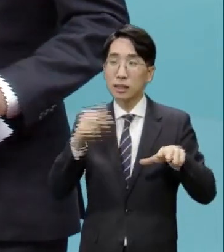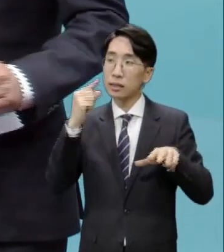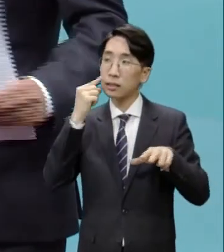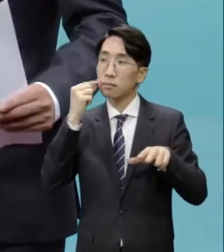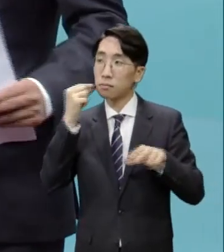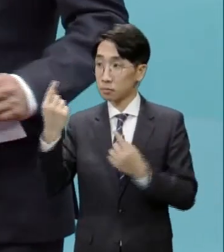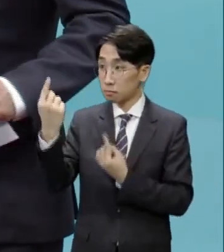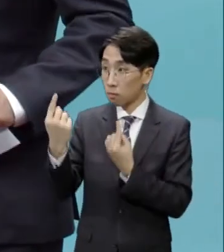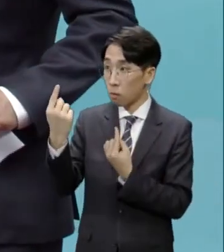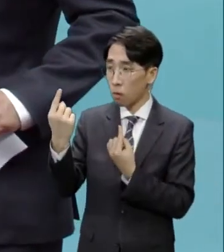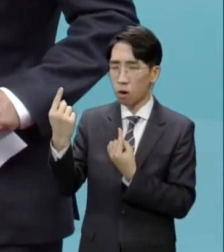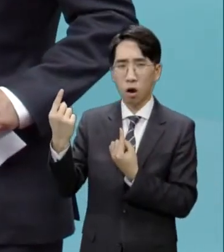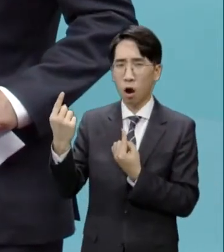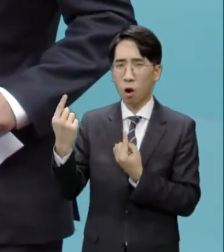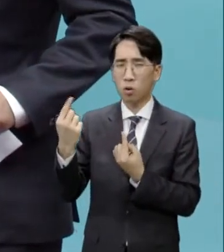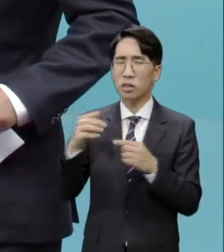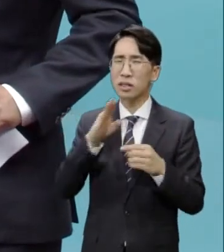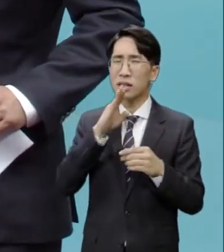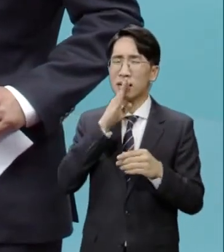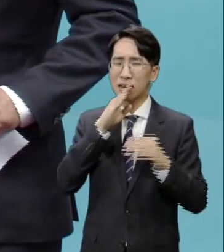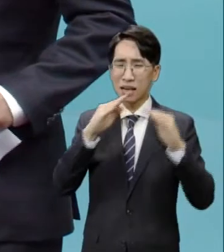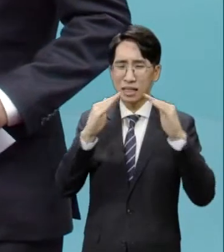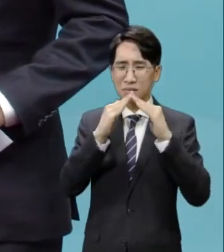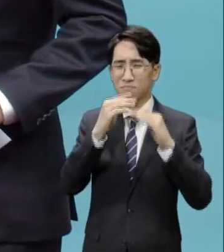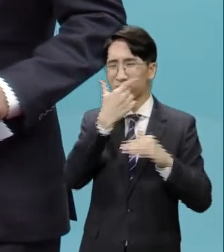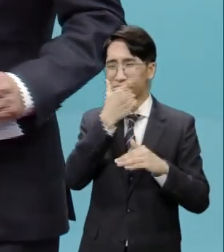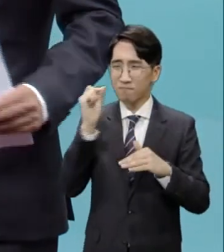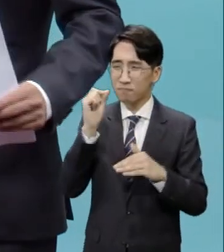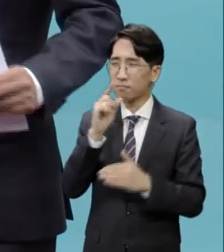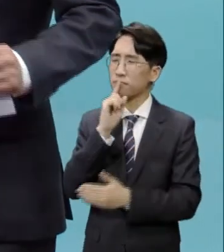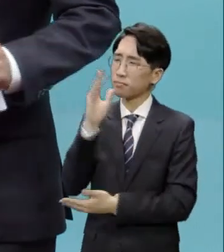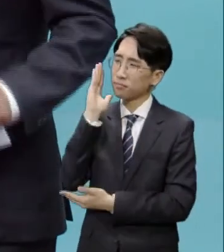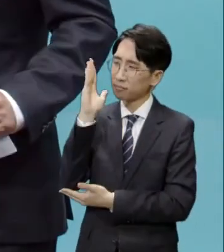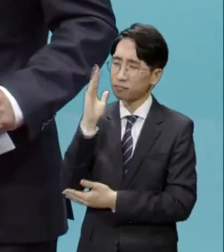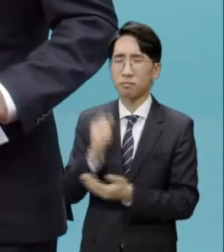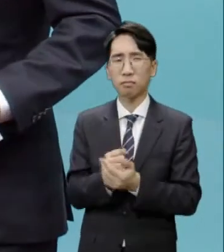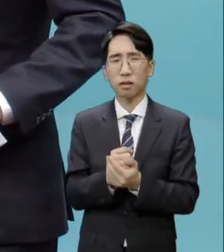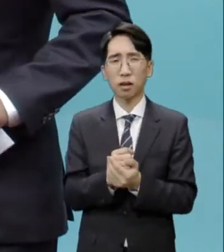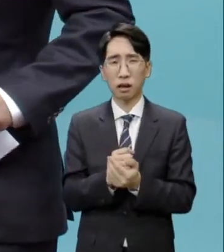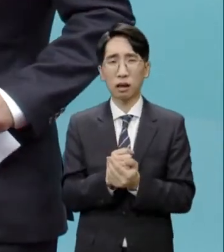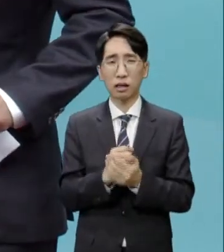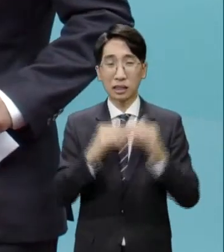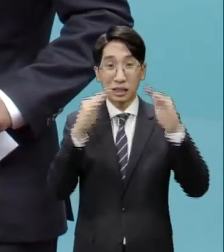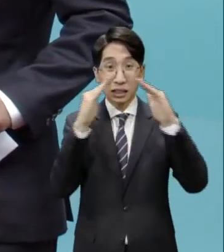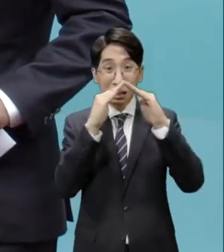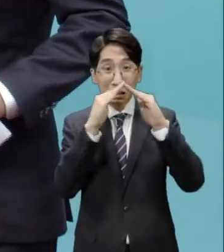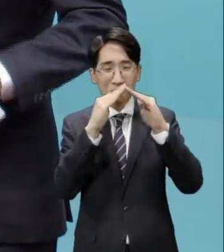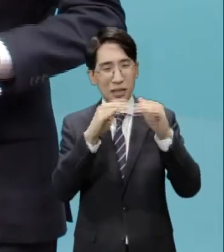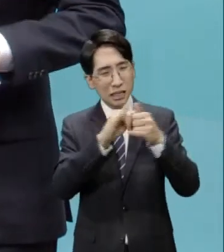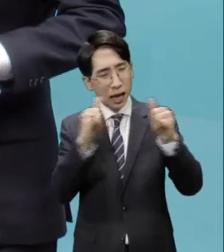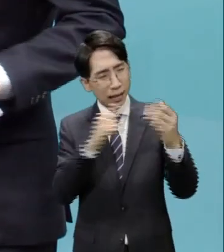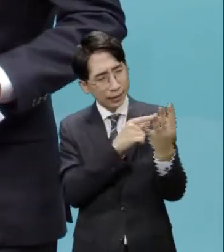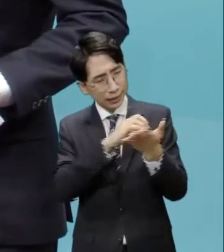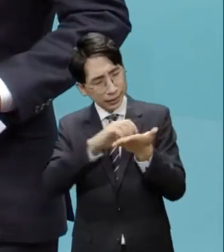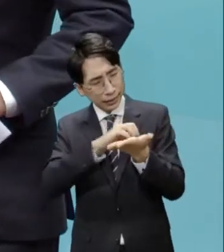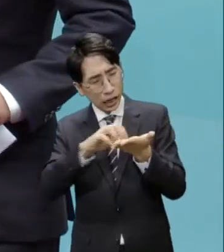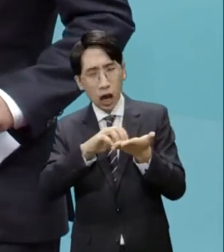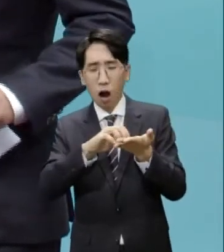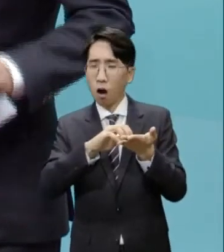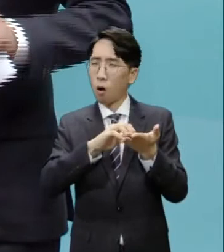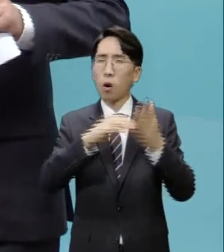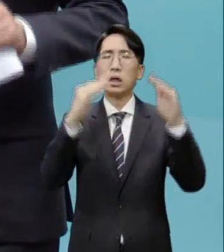일본에 비해서 100 체 정도 적다 고 한 건데요 주택 보급률을 따져봐도 그리고 인구 1000명당 주택 공급 수를 따져 봐도